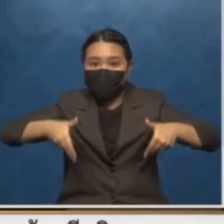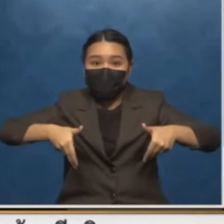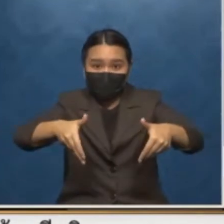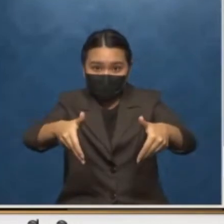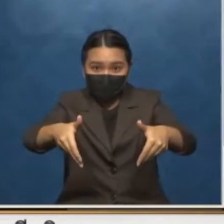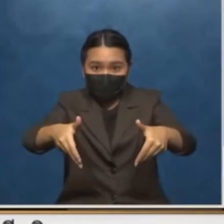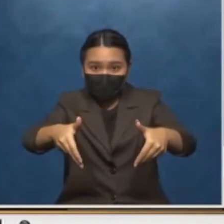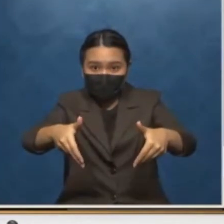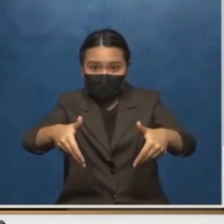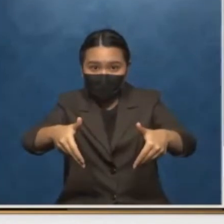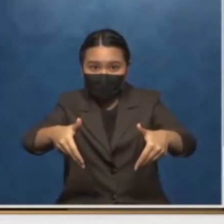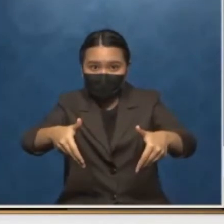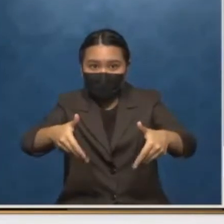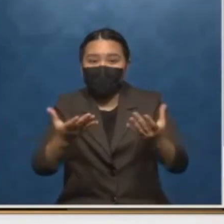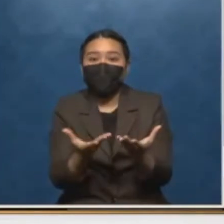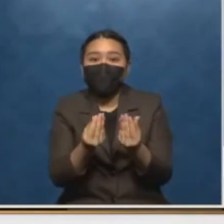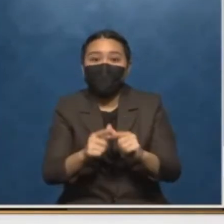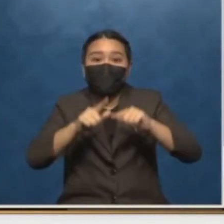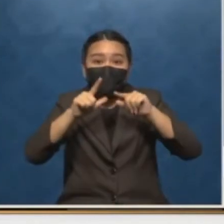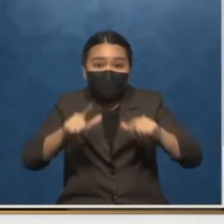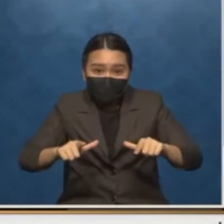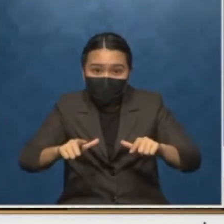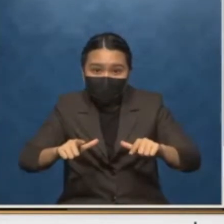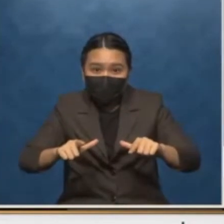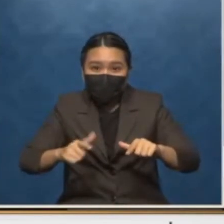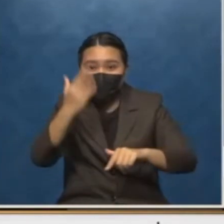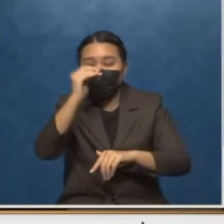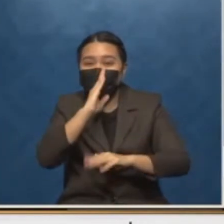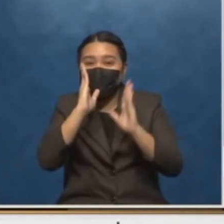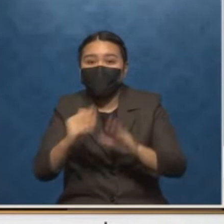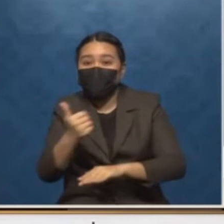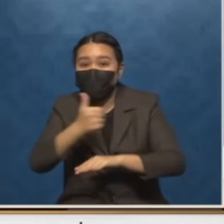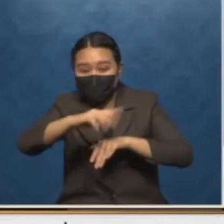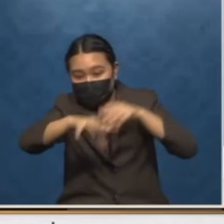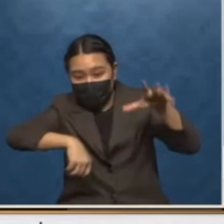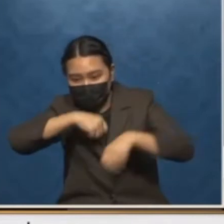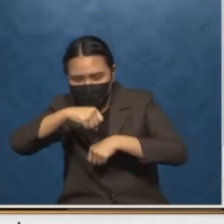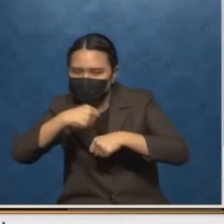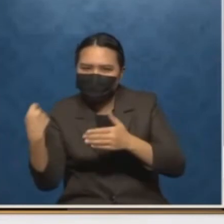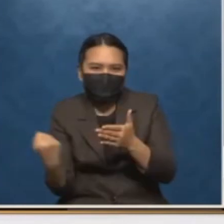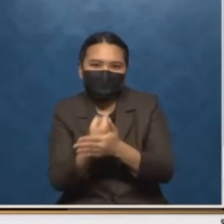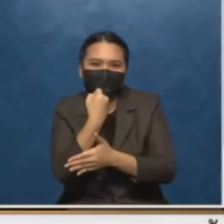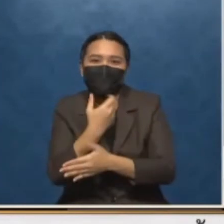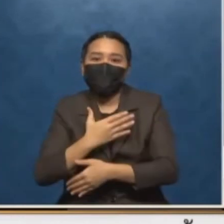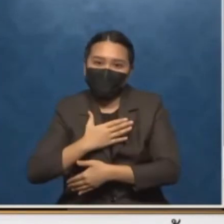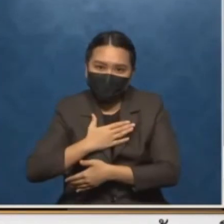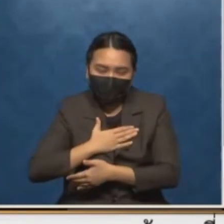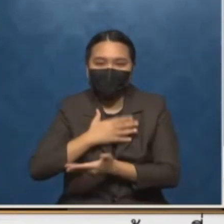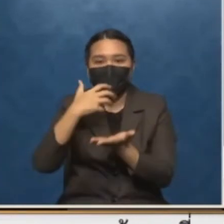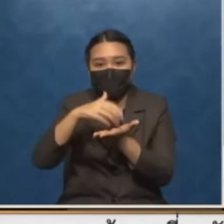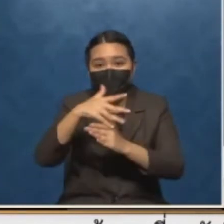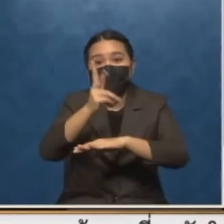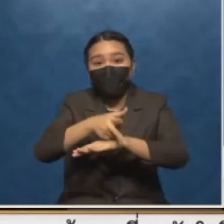ที่ที่ดินที่มันจะต้องสูญเสียไปเพราะการบุกรุกของคนอื่นอ่ะผมจึงกราบเรียนท่านประธาน